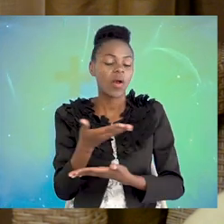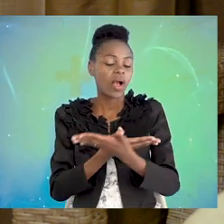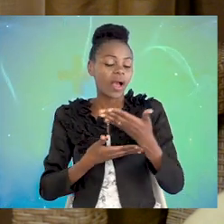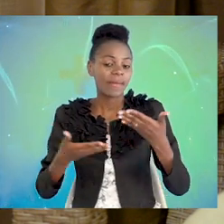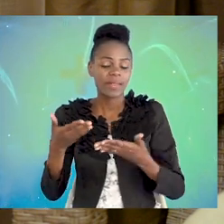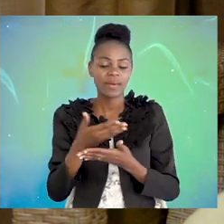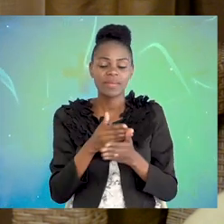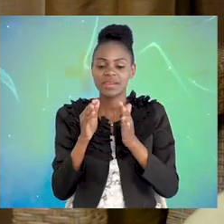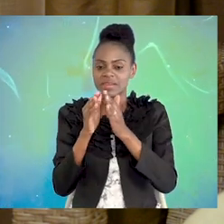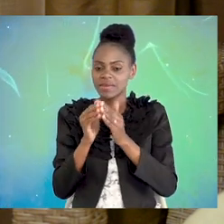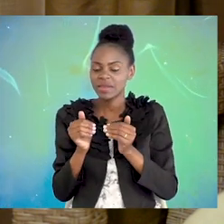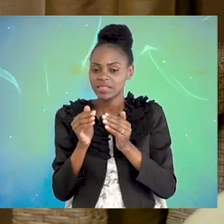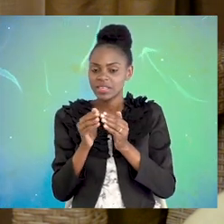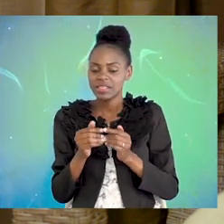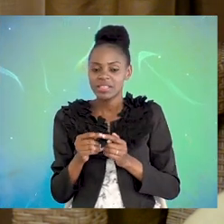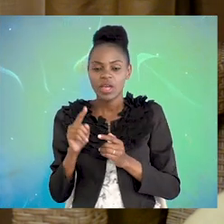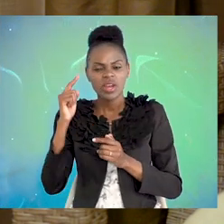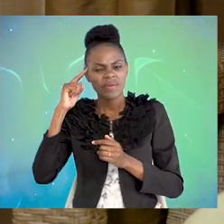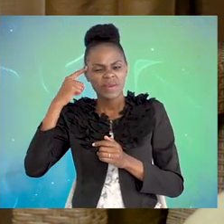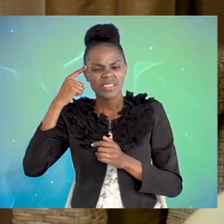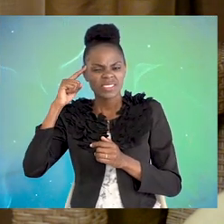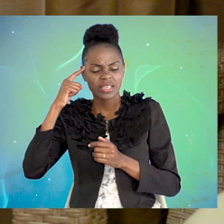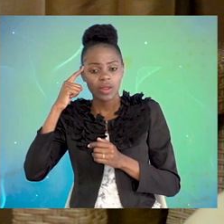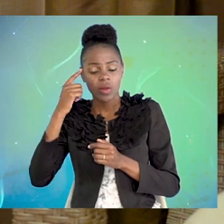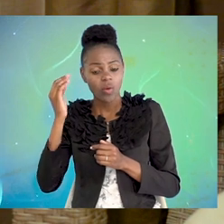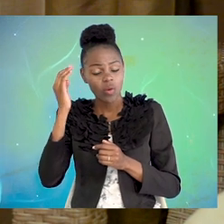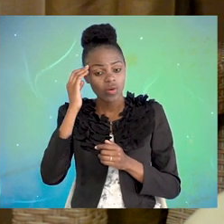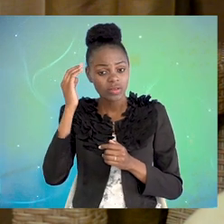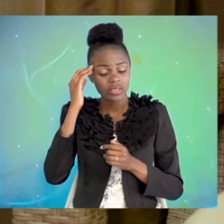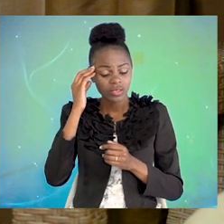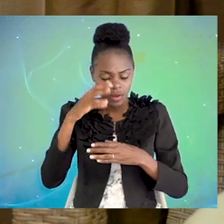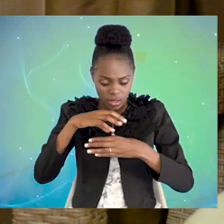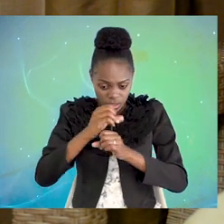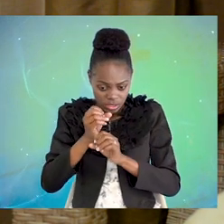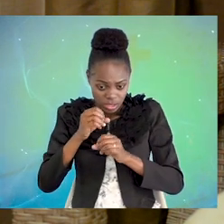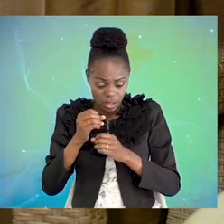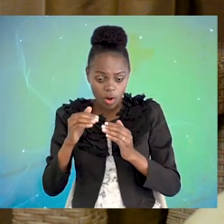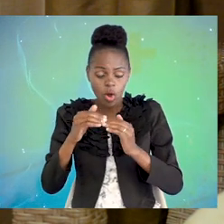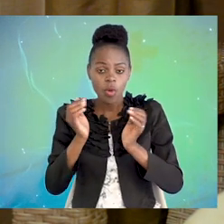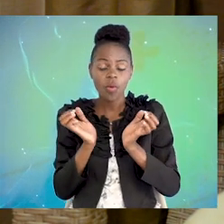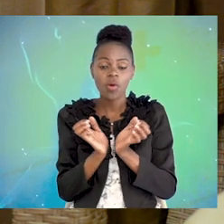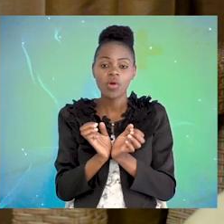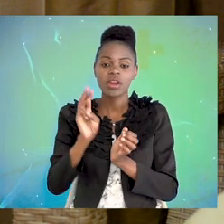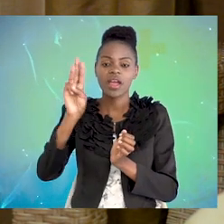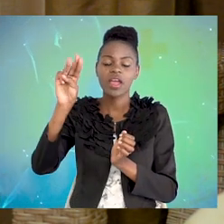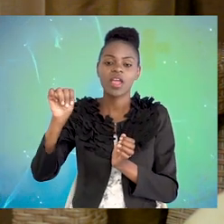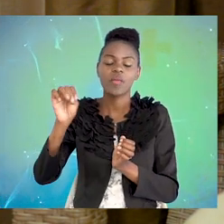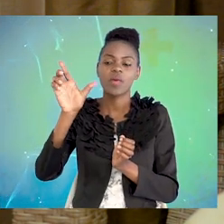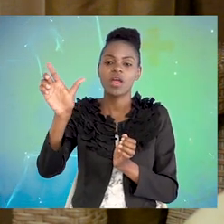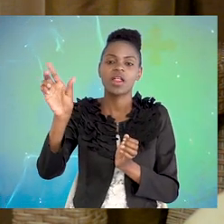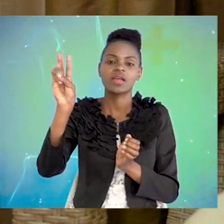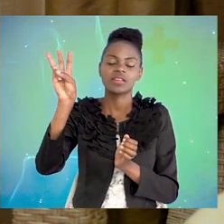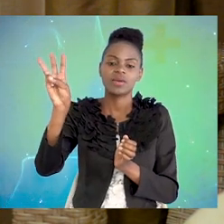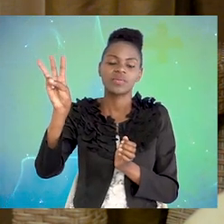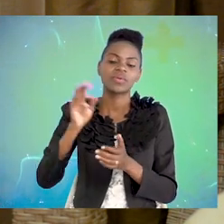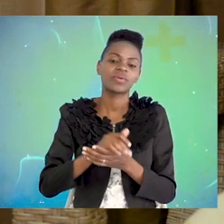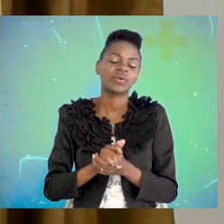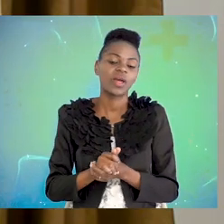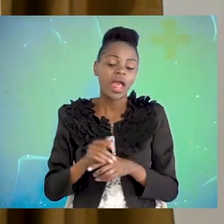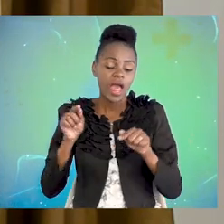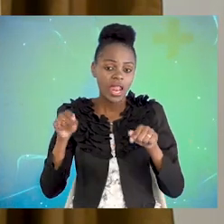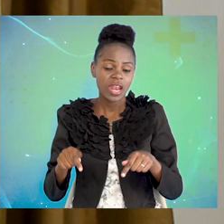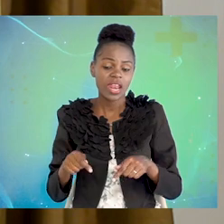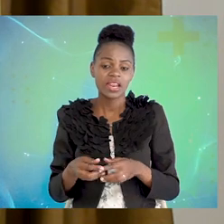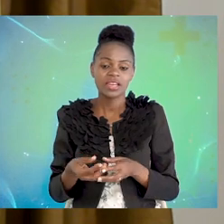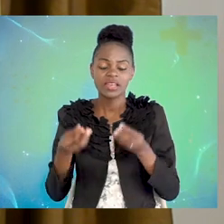pamene timajeza ndi akatswiri odziwa za science kuchokera ku bunge limeneli la Malawi Liverpool Wellcome Program MLW. Lero tinali